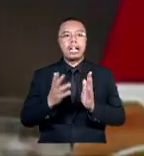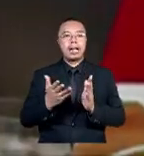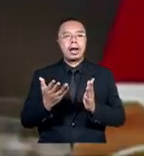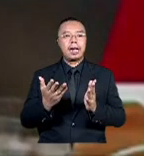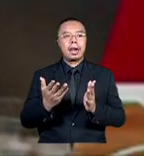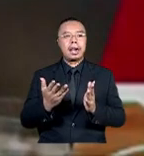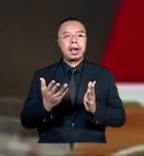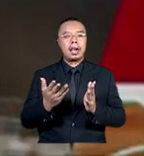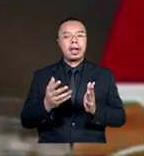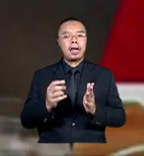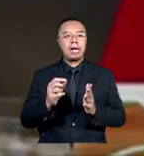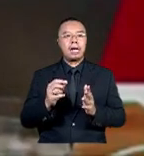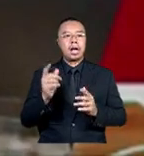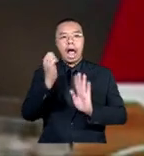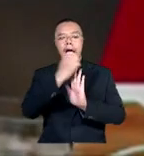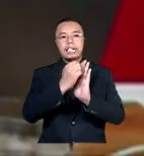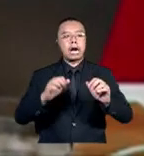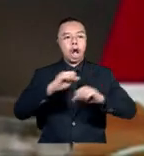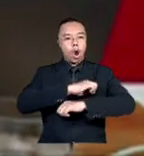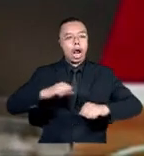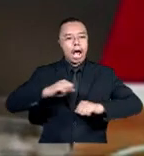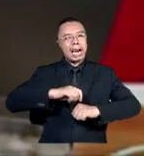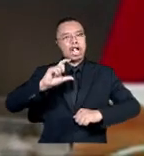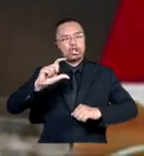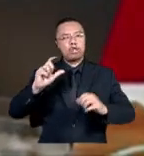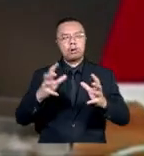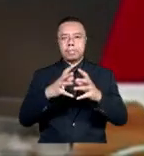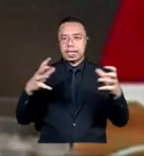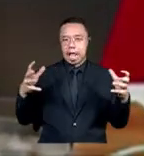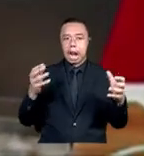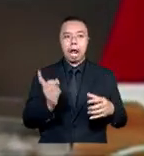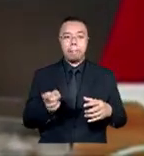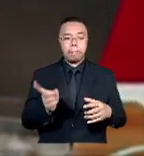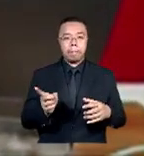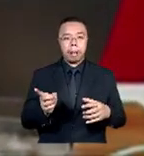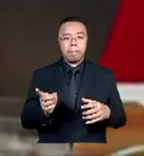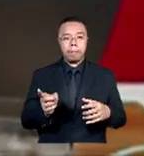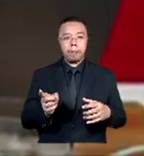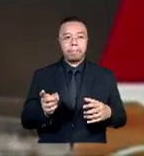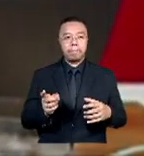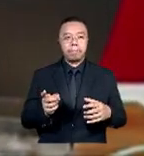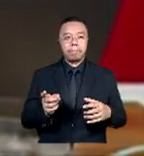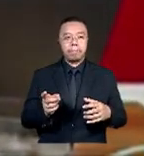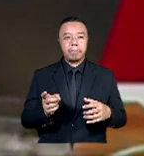sebagai perhelatan event olahraga yang cukup besar, ya kan?